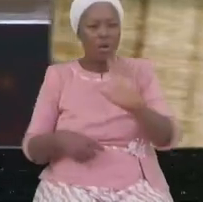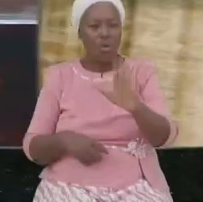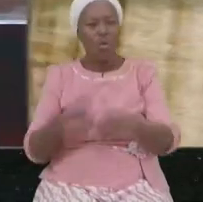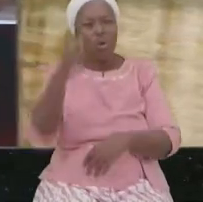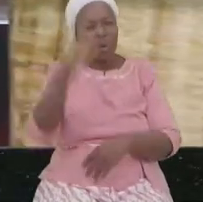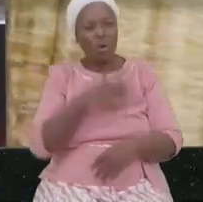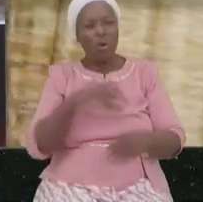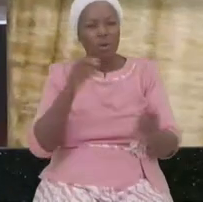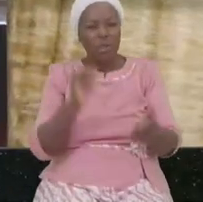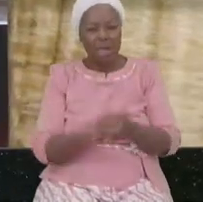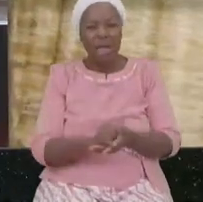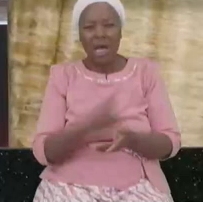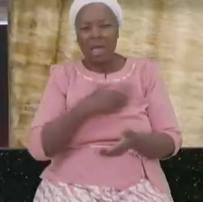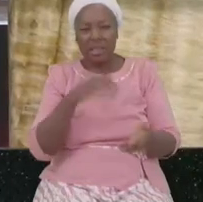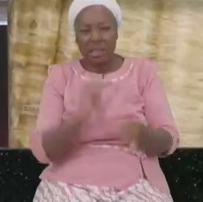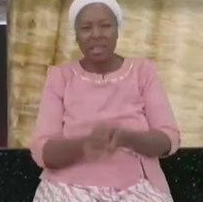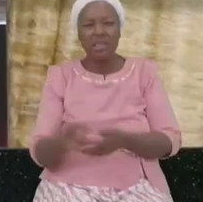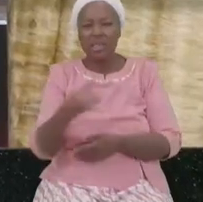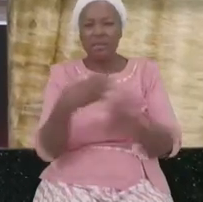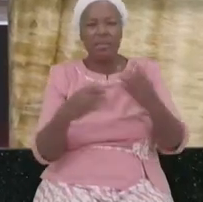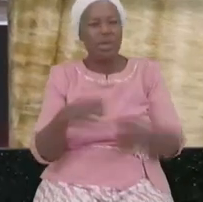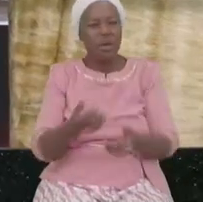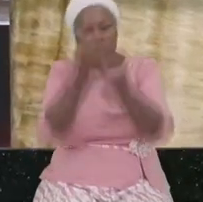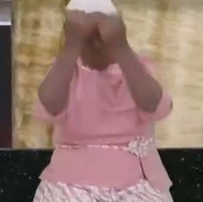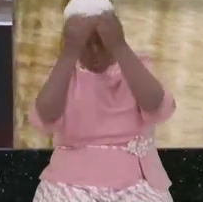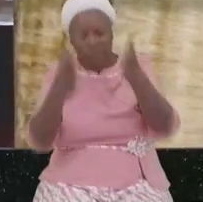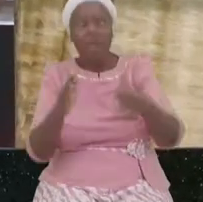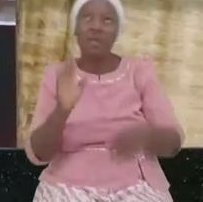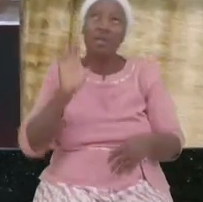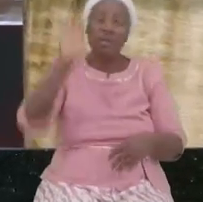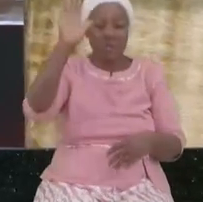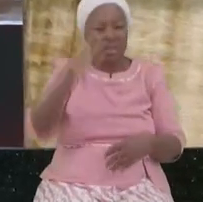ton Dieu, pour obéir à sa voix et pour t'attacher